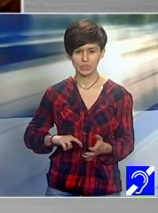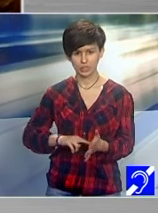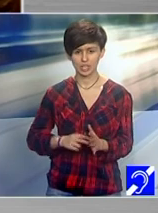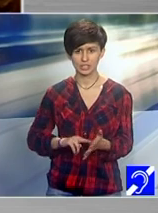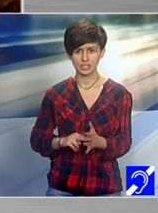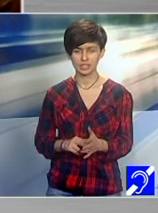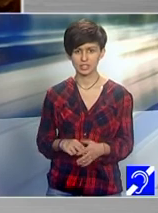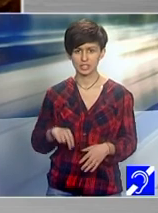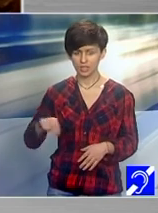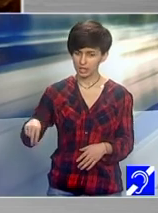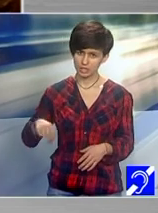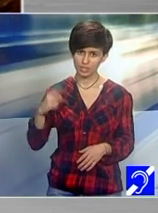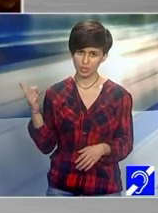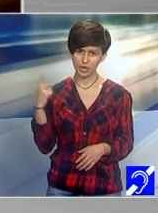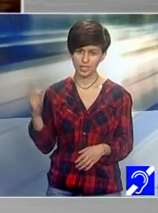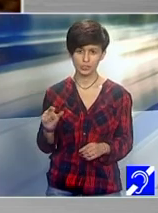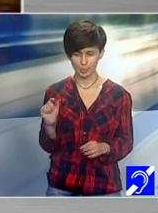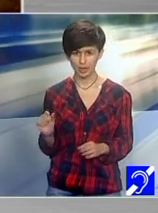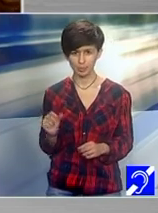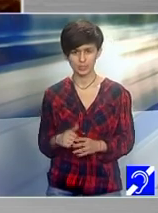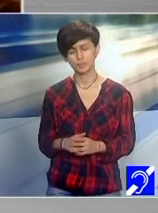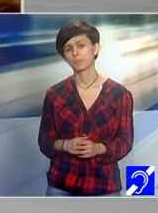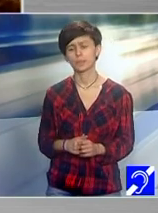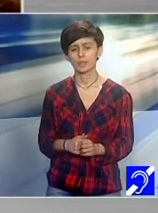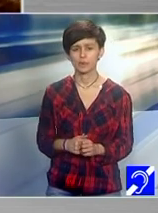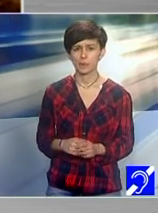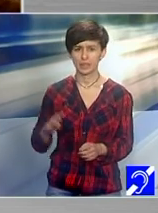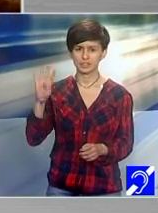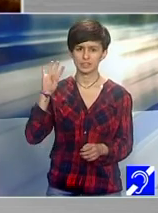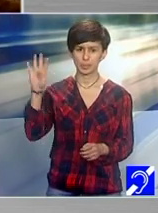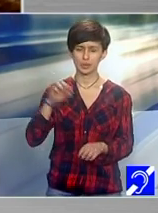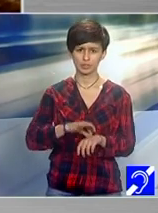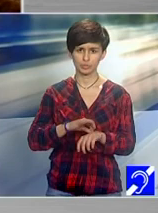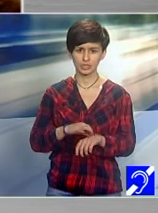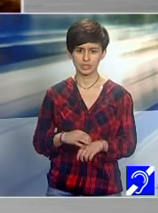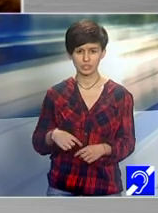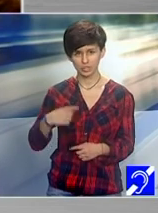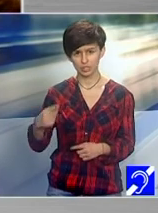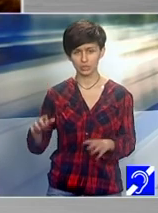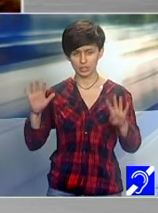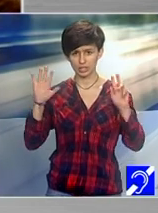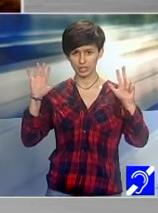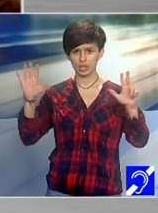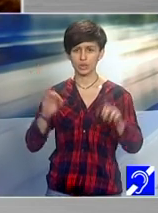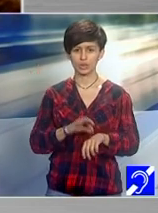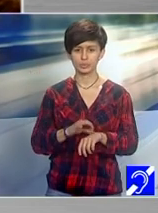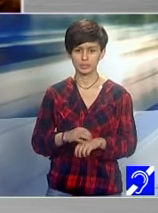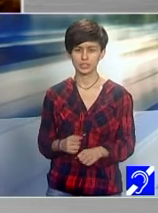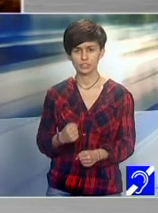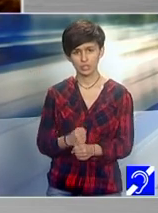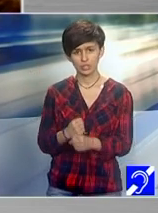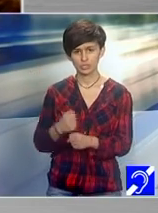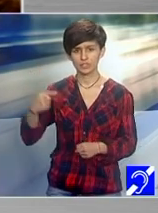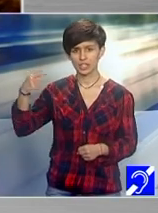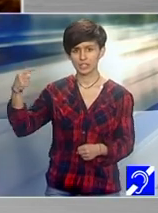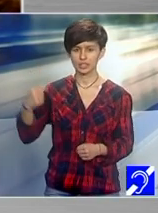Petroșani, avem organizații în Satul Mare, unde sunt 4 medici, de exemplu, în loc de 8. Săracii fac gărzi zi lumină. Zic, nu ne mai chemați la ședință